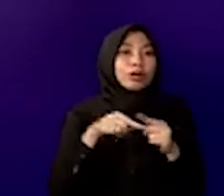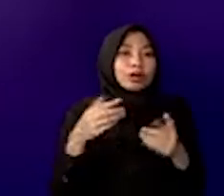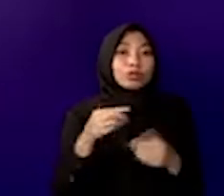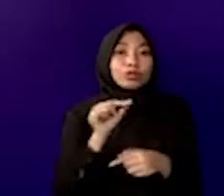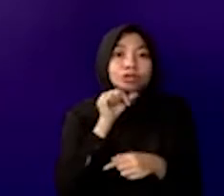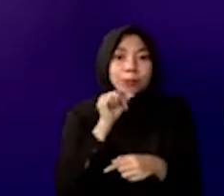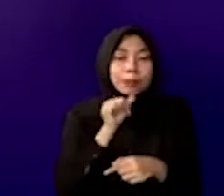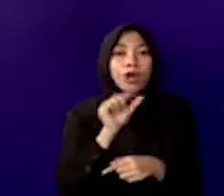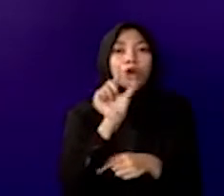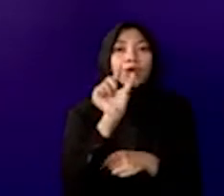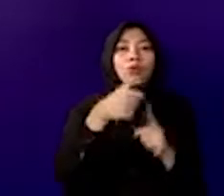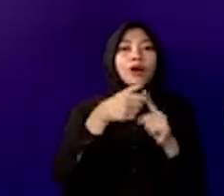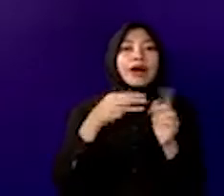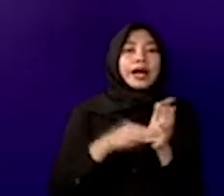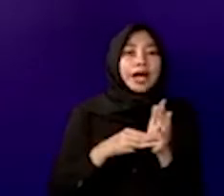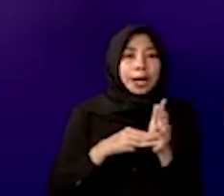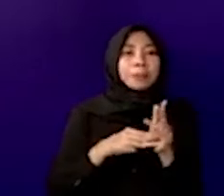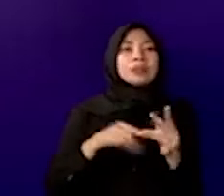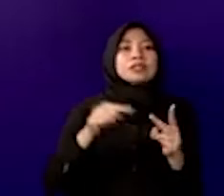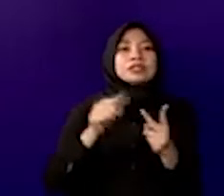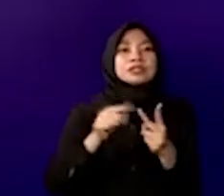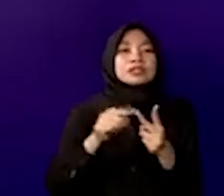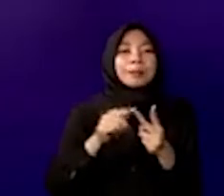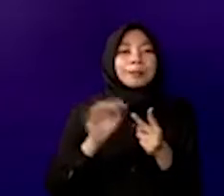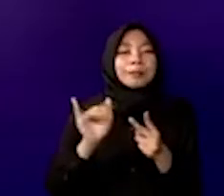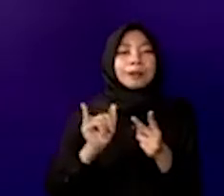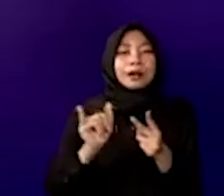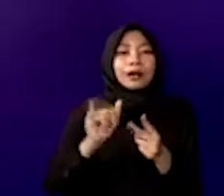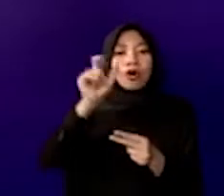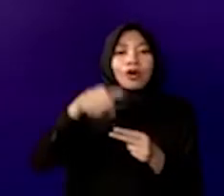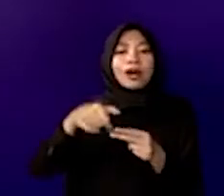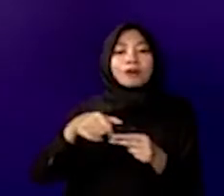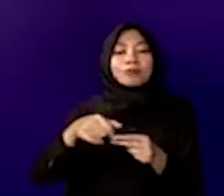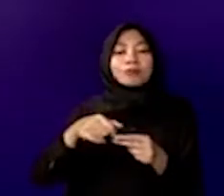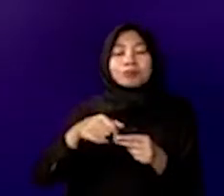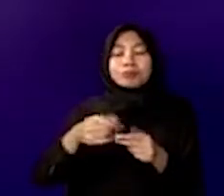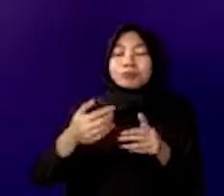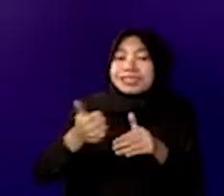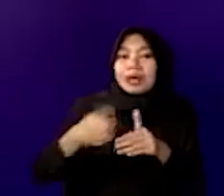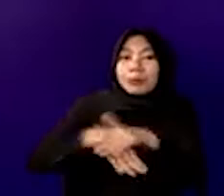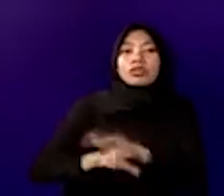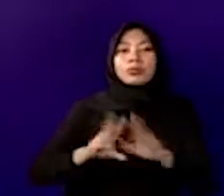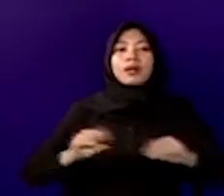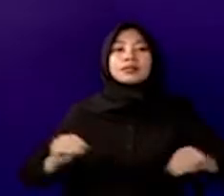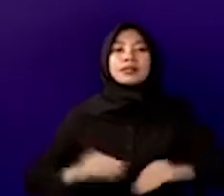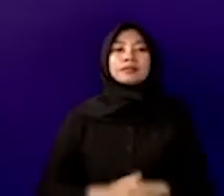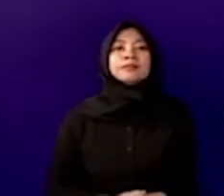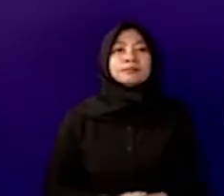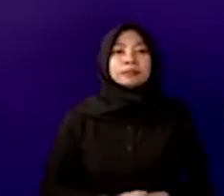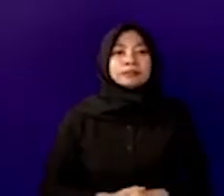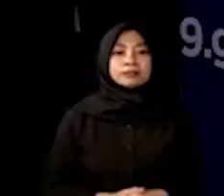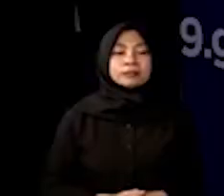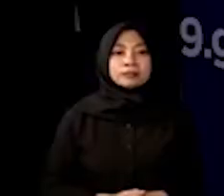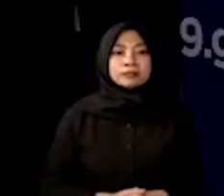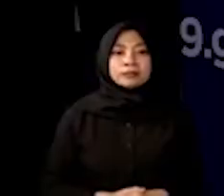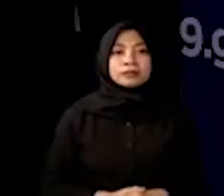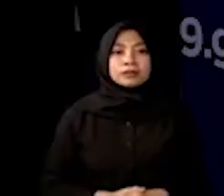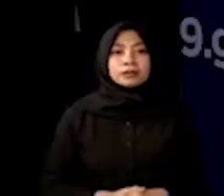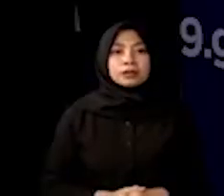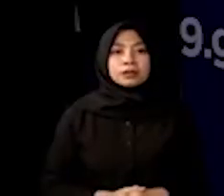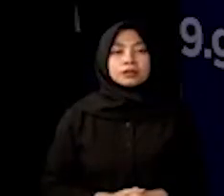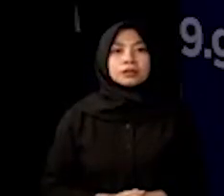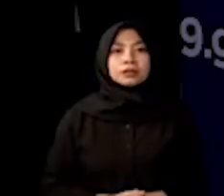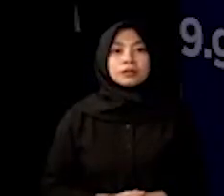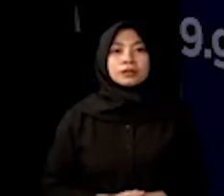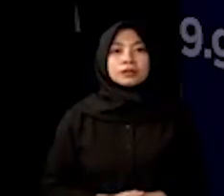kecil menengah untuk ee mereka mempunyai lapangan kerja demikian Pak apa yang